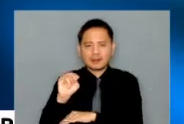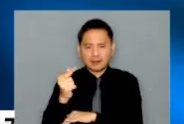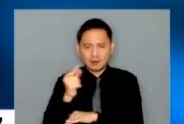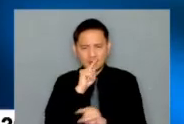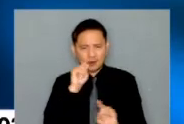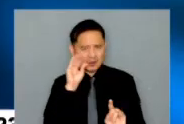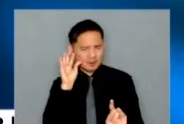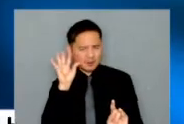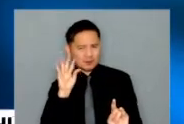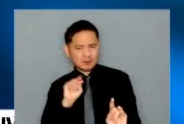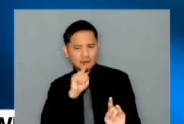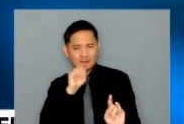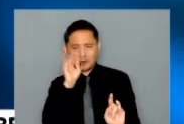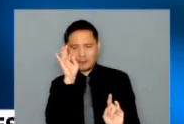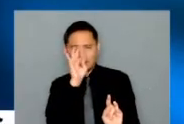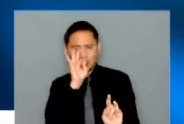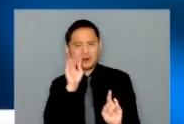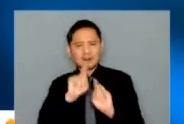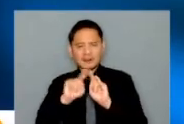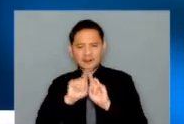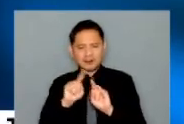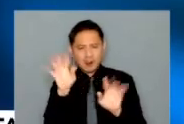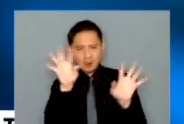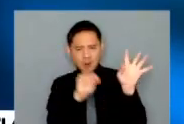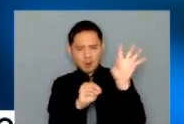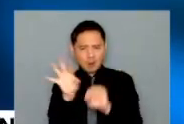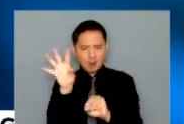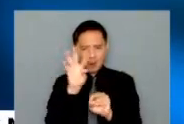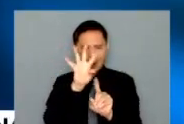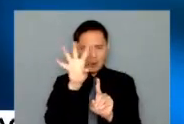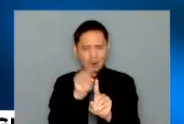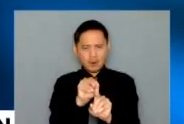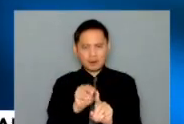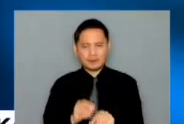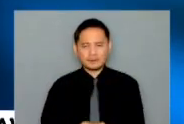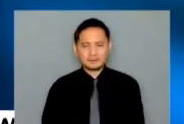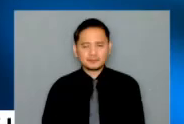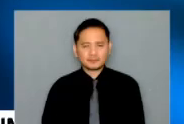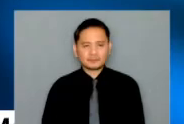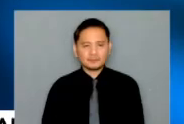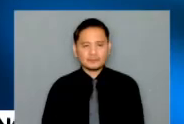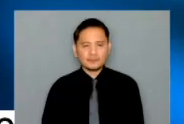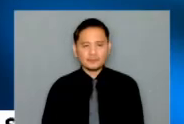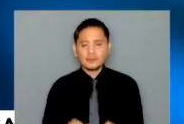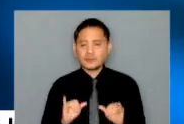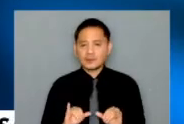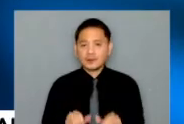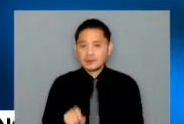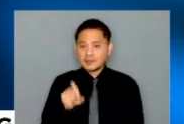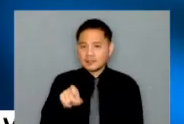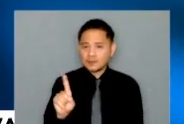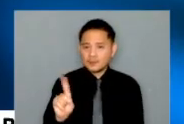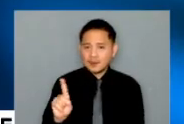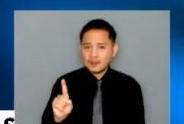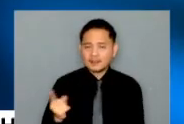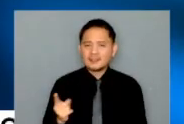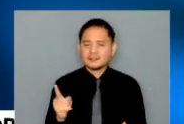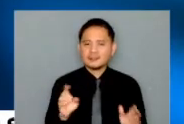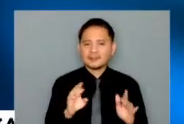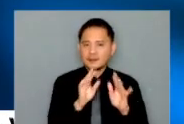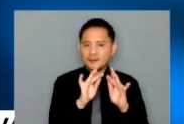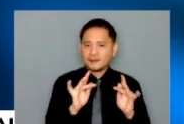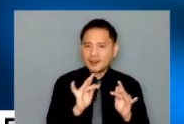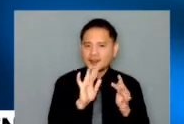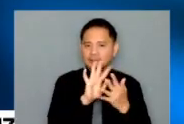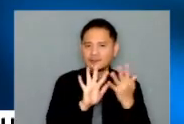po ito eh. Tama, totoo. Sabihin ko lang, nandun sa birthday ni Ilio, dahil ang theme namin, fiesta. Meron din kaming kakanin. Sayang,